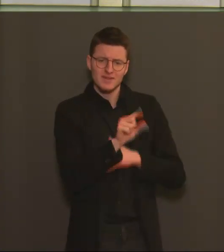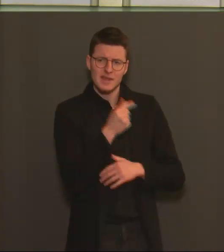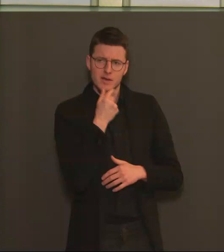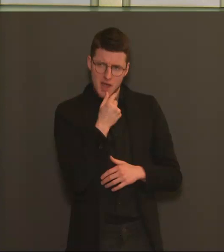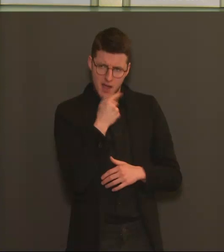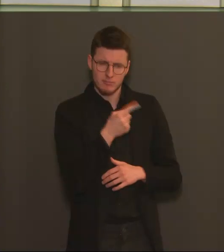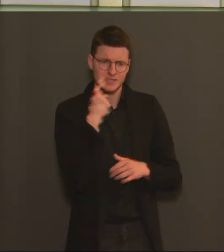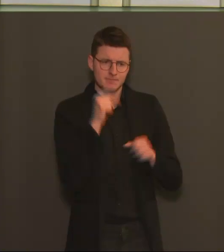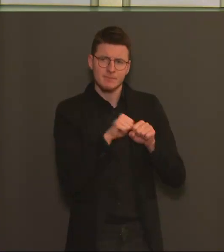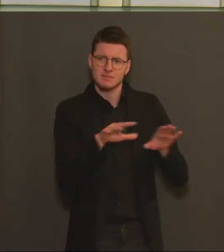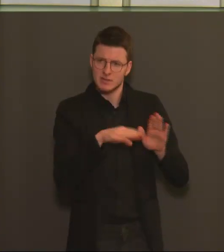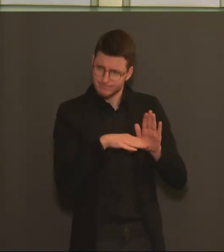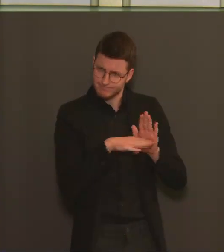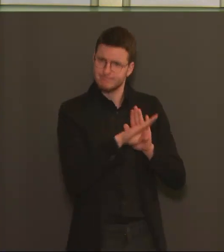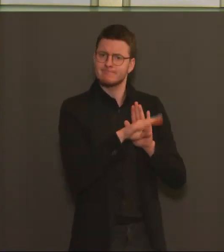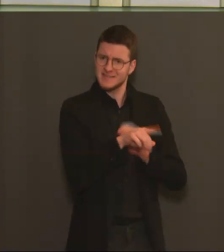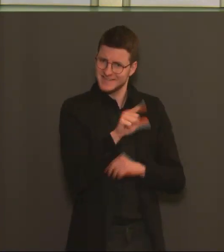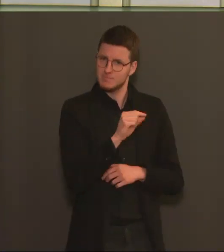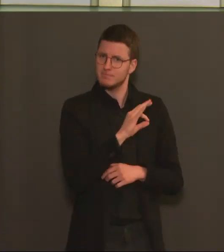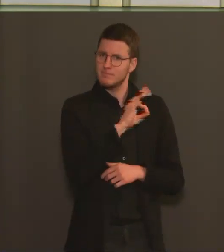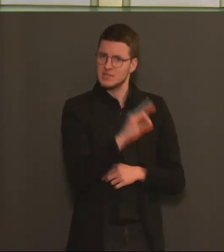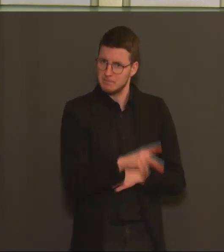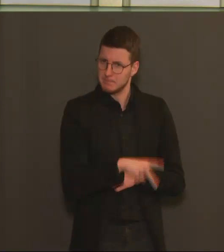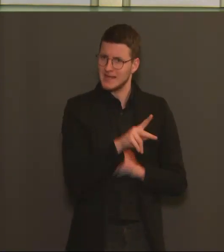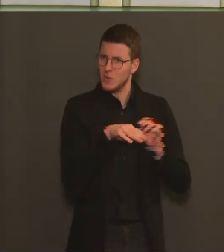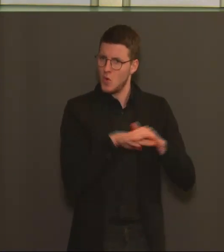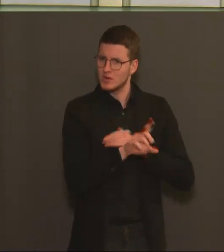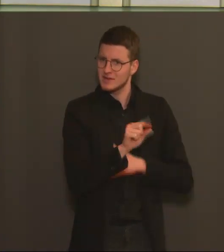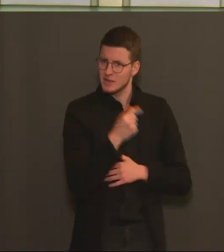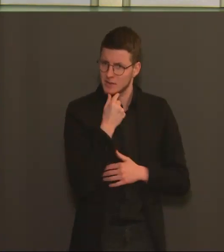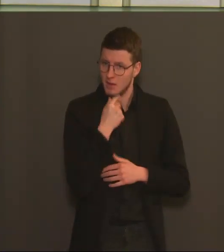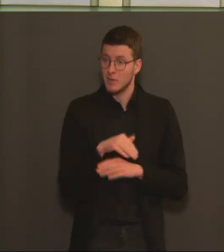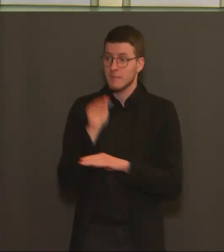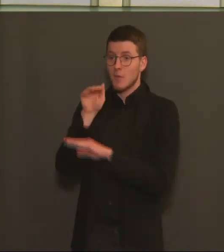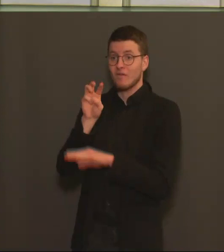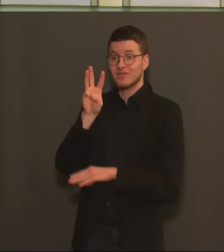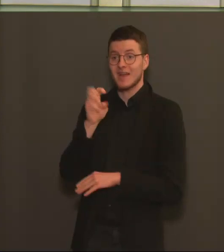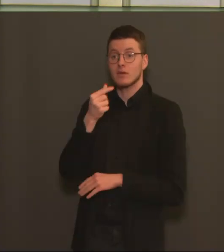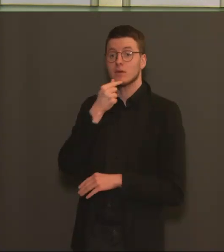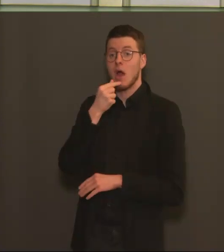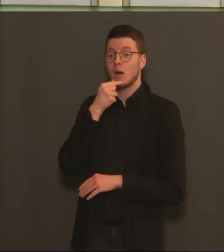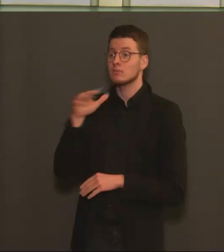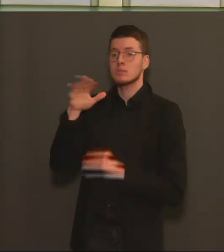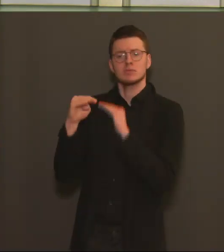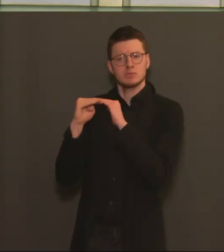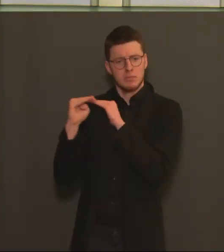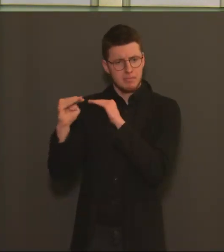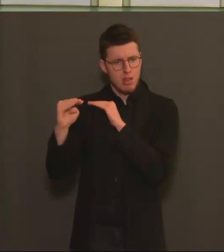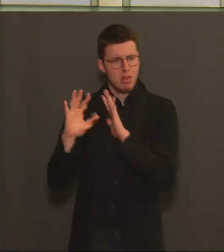met +10%. En bij de dertigers waar er eerder een stabilisatie is.